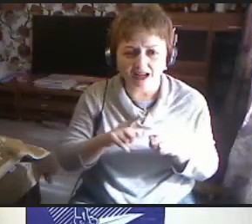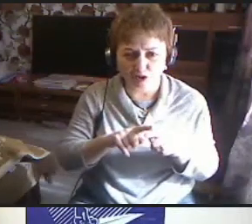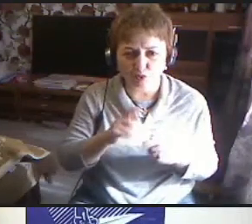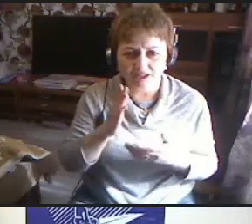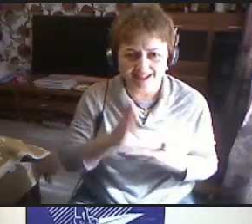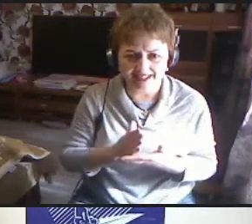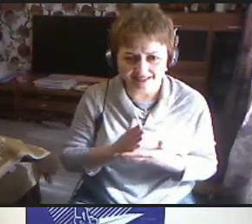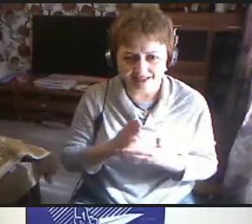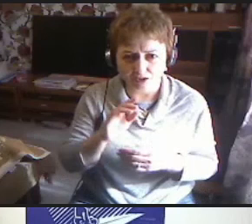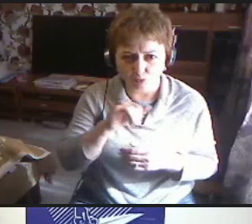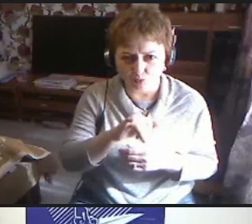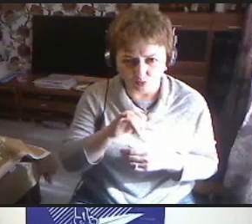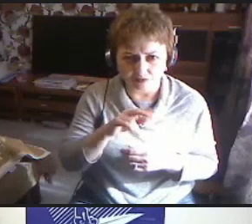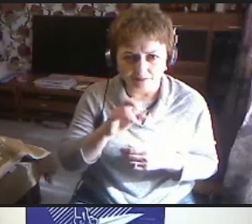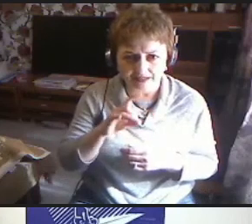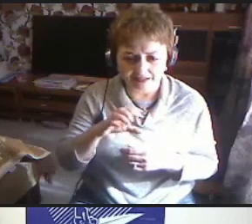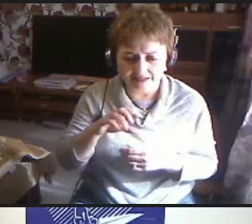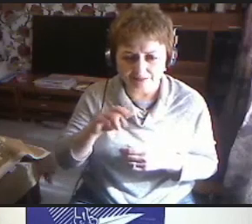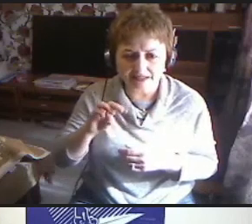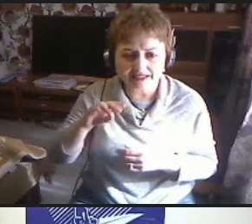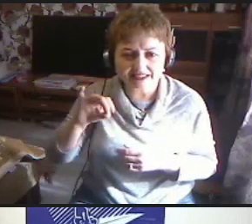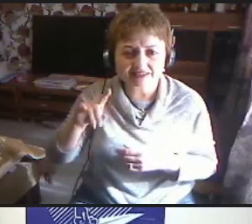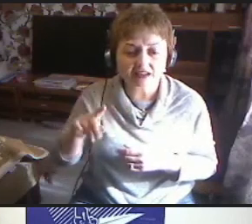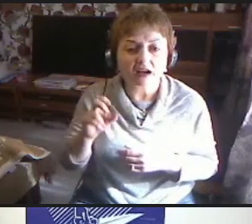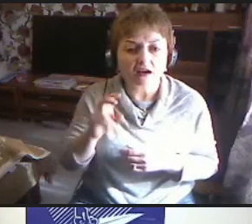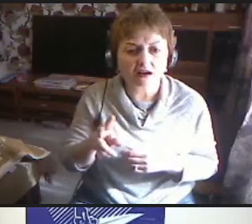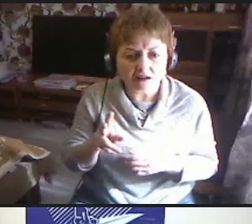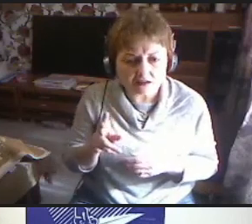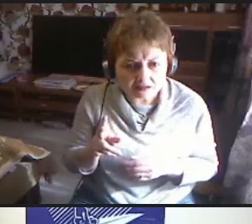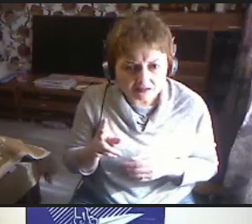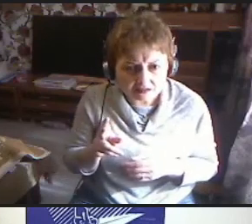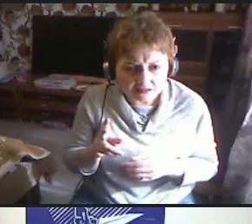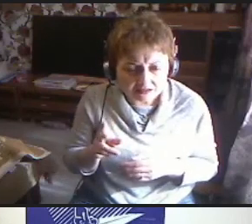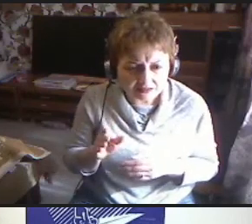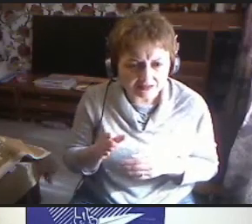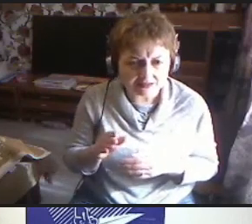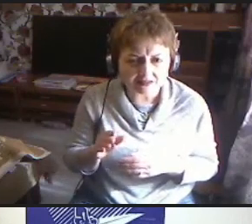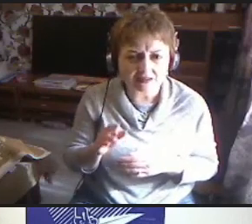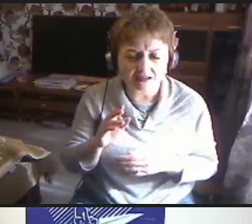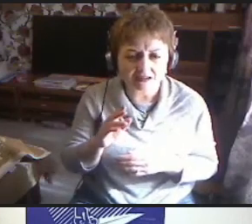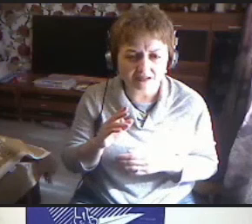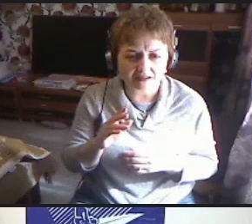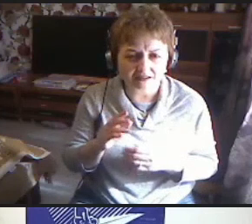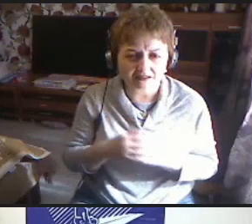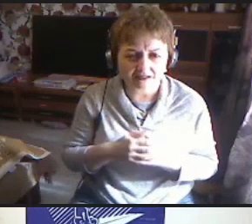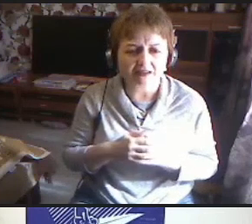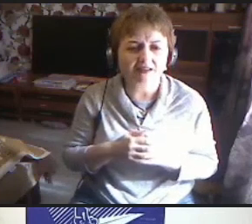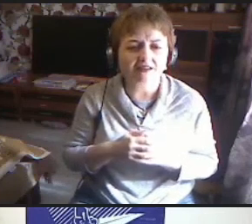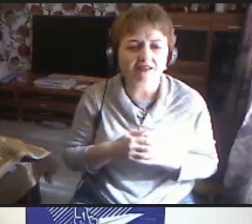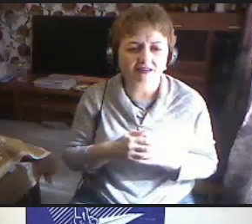есть в перспективе. А как убрать нас? И у каждого сам ребенок.